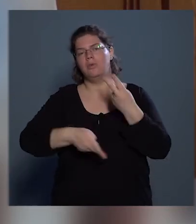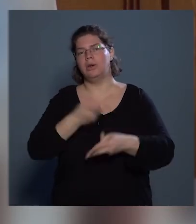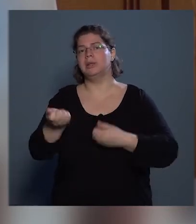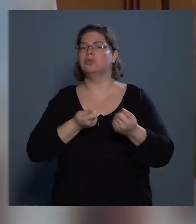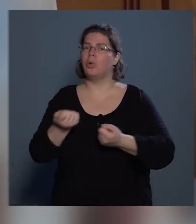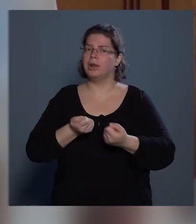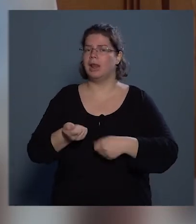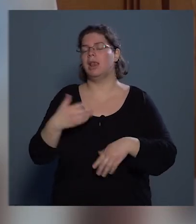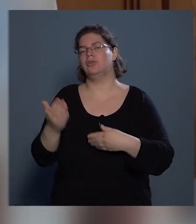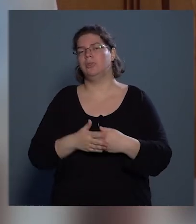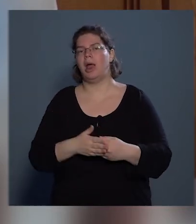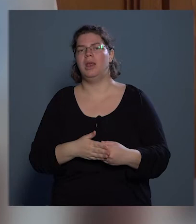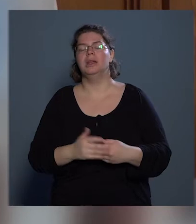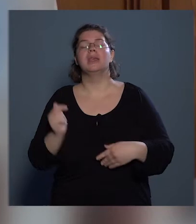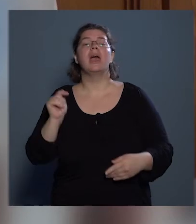mellett.